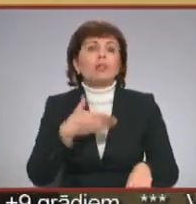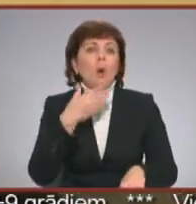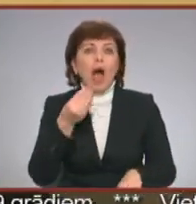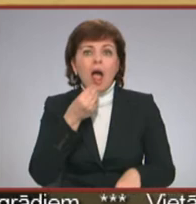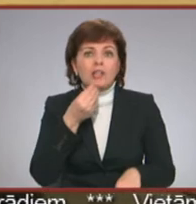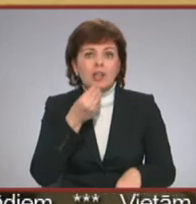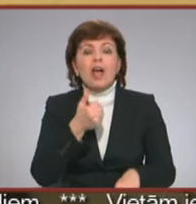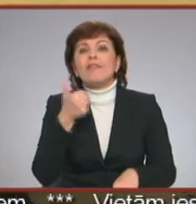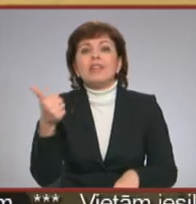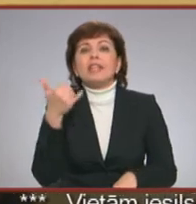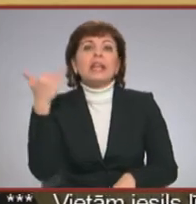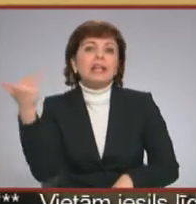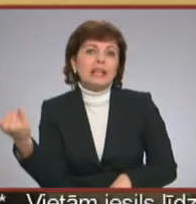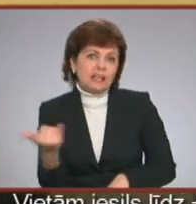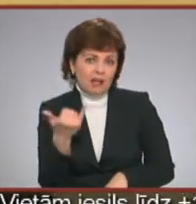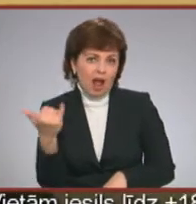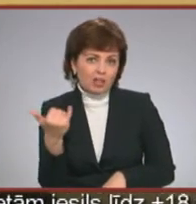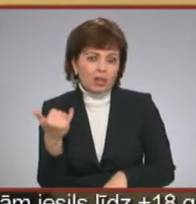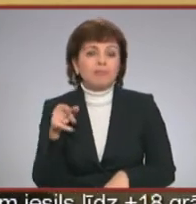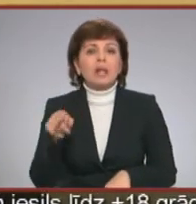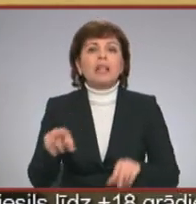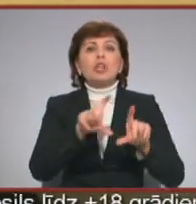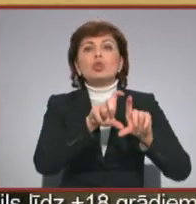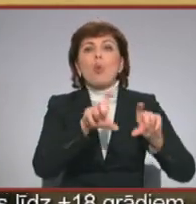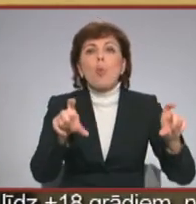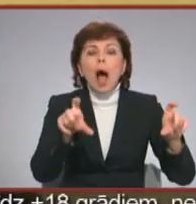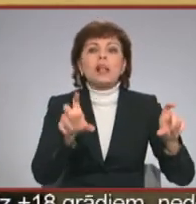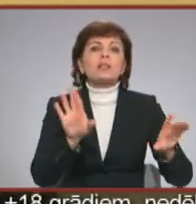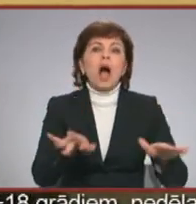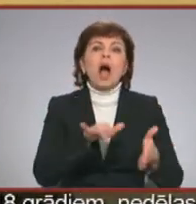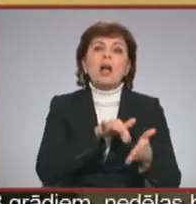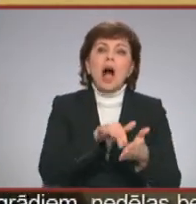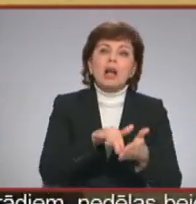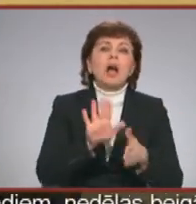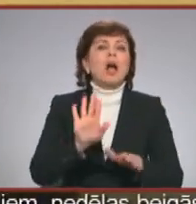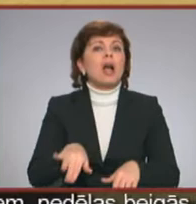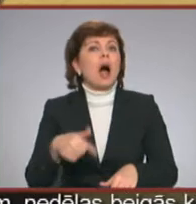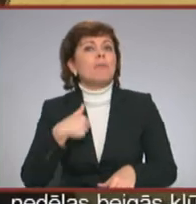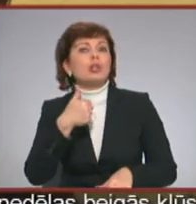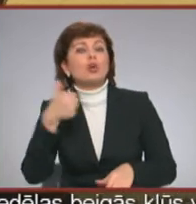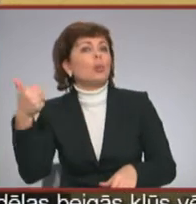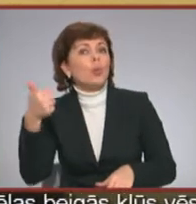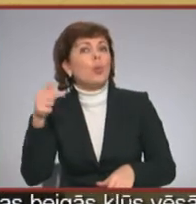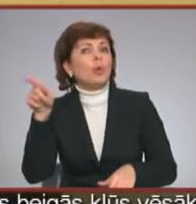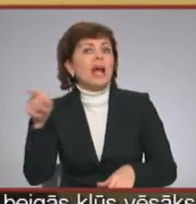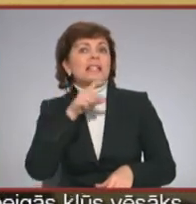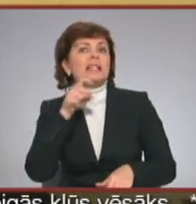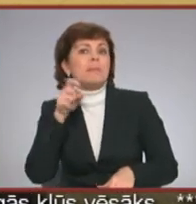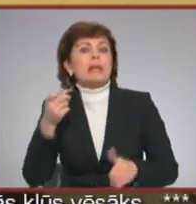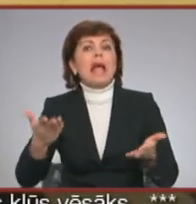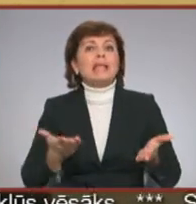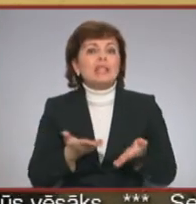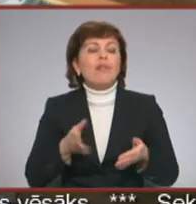Viņos interesē tieši tā nu, skolas gaitas, kā mēs tur izdzīvojām, kā tas viss no